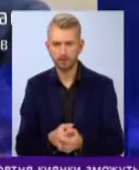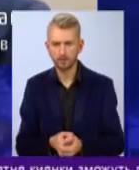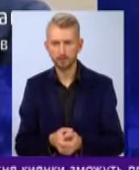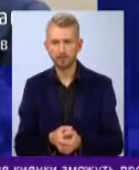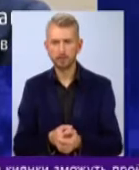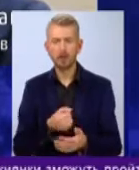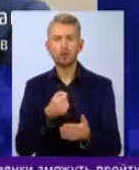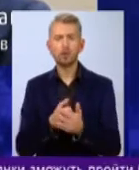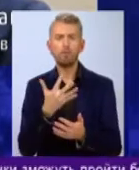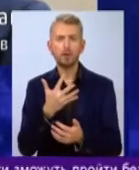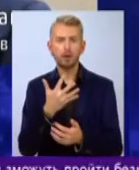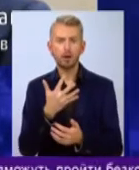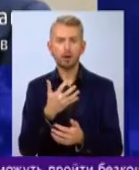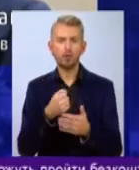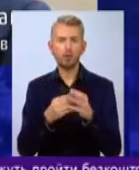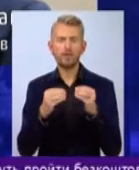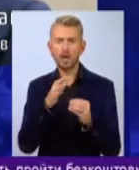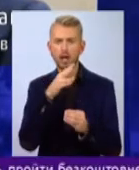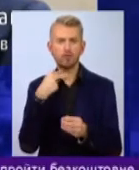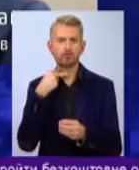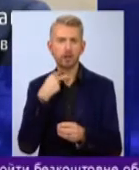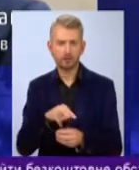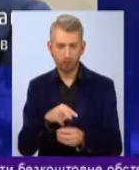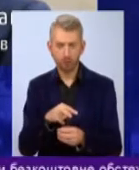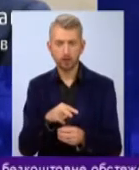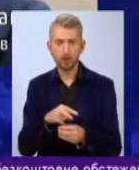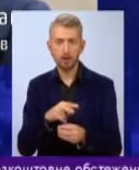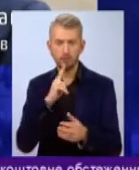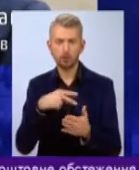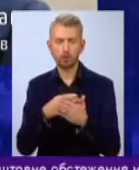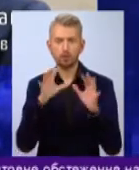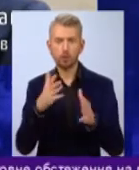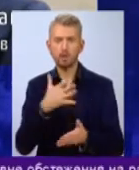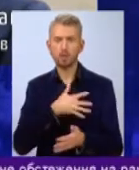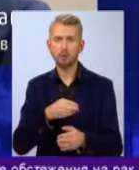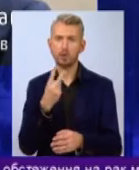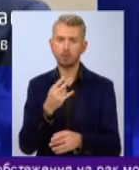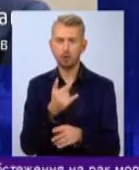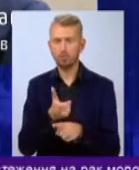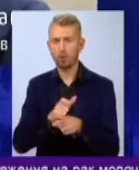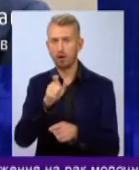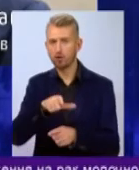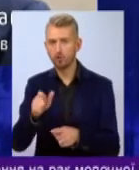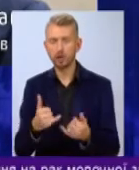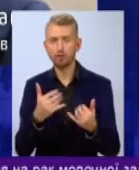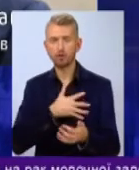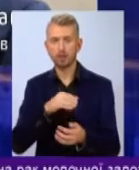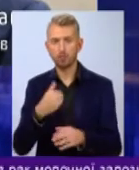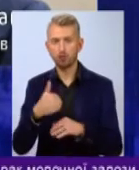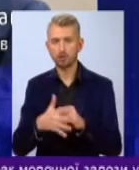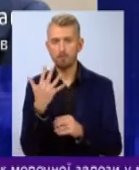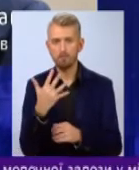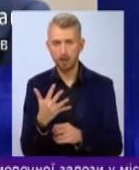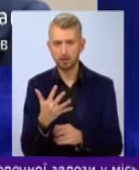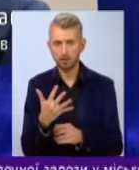лишення свободи предусмотрено в головному кодексі за смертельне ДТП, якщо там погибло двоє більше граждан. На сьогодні погибло вже